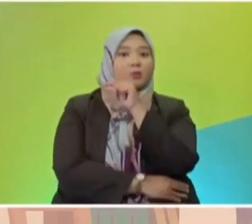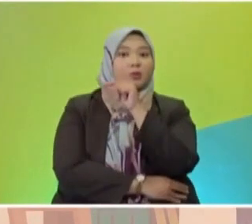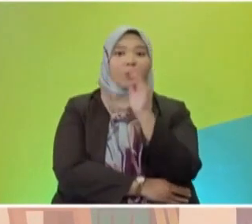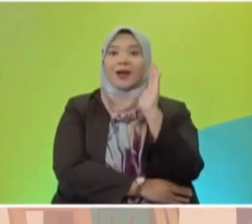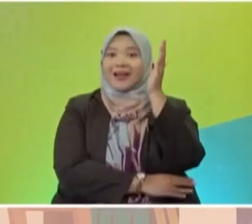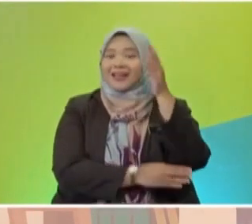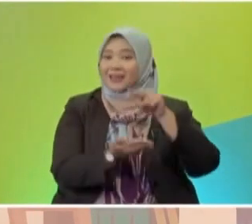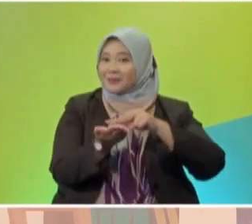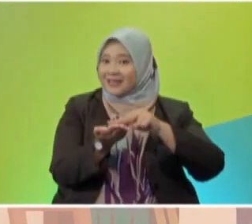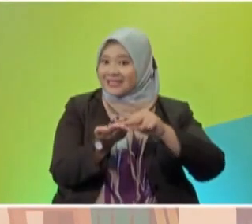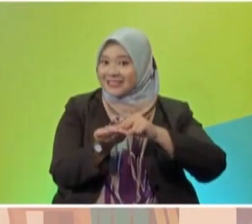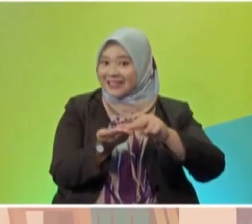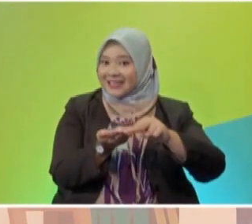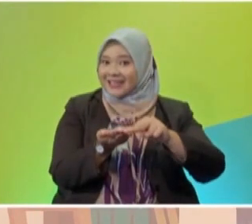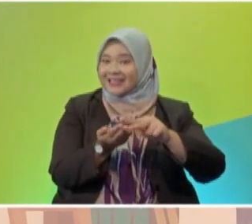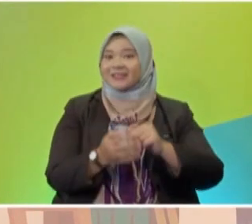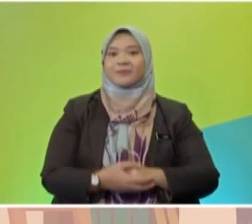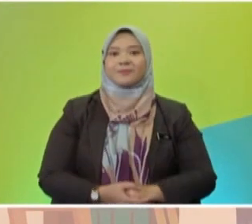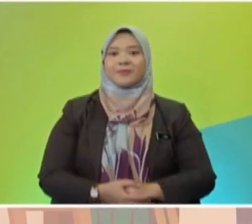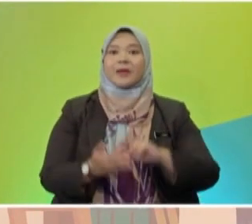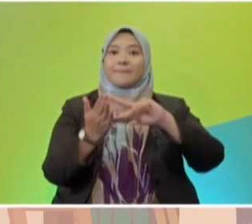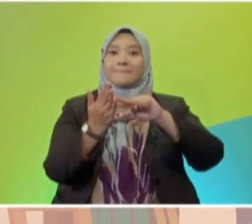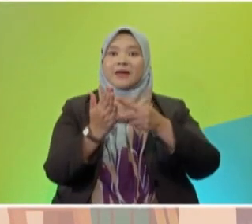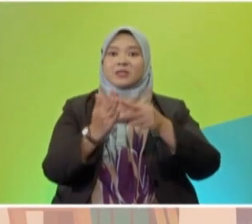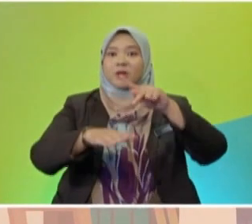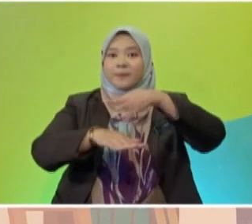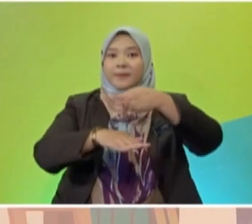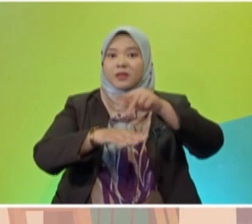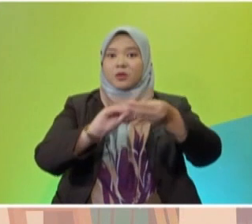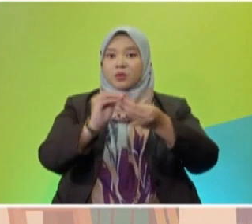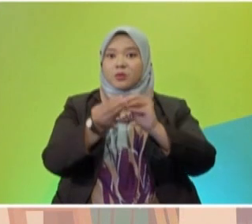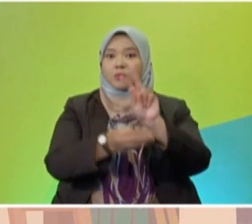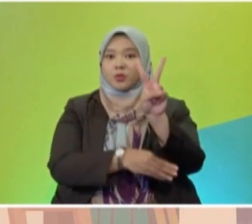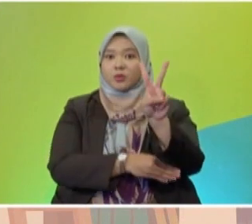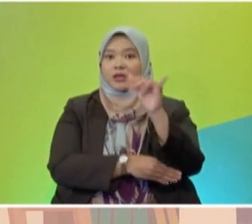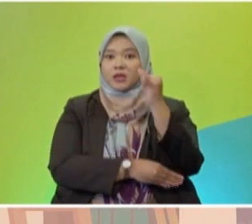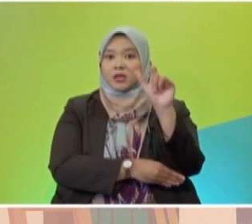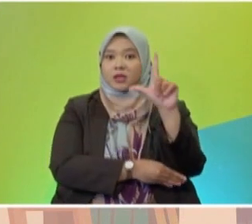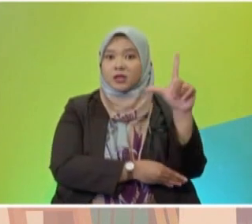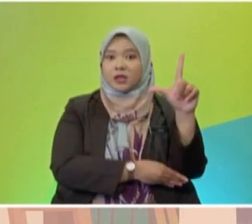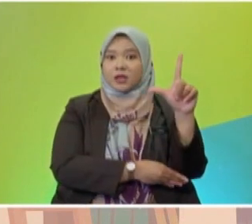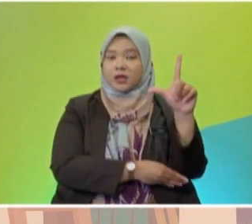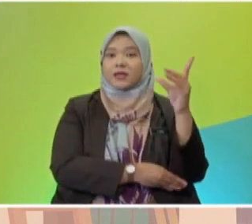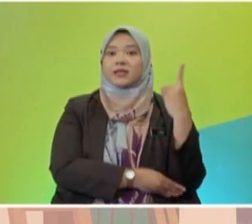Darah jelita di hujung lamai, bersama jejaka memetik dahlia.